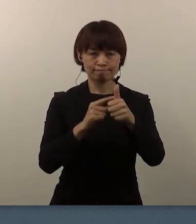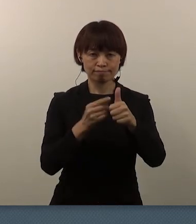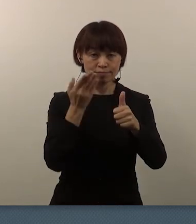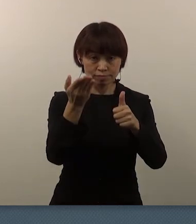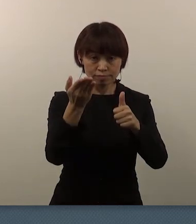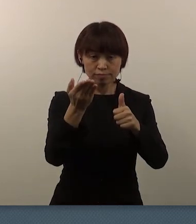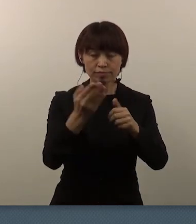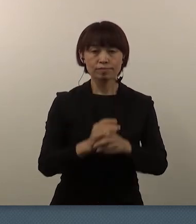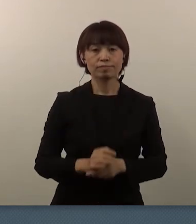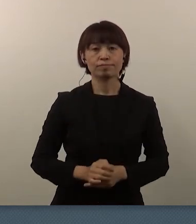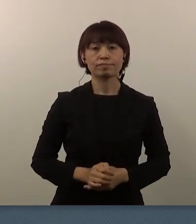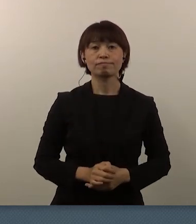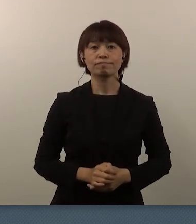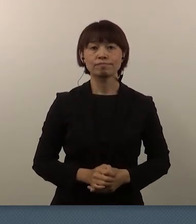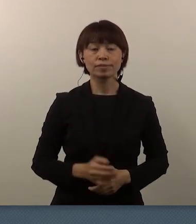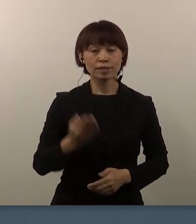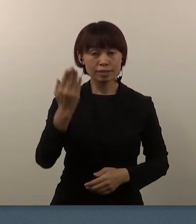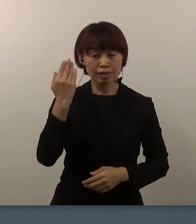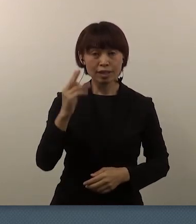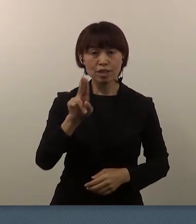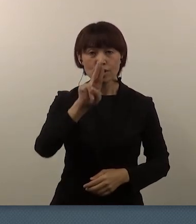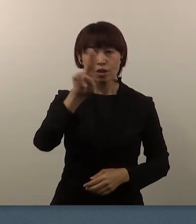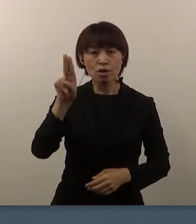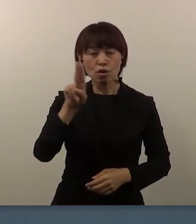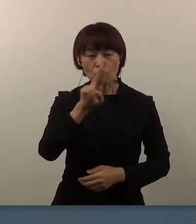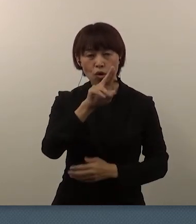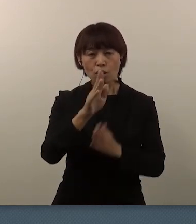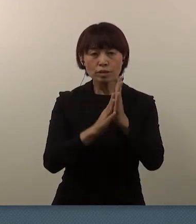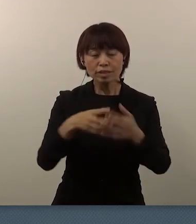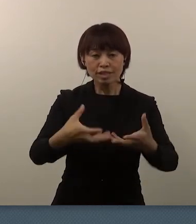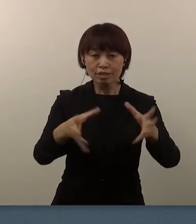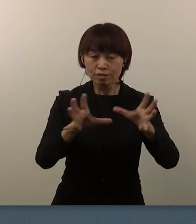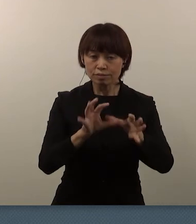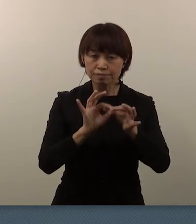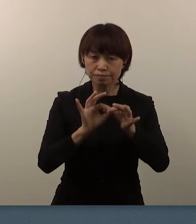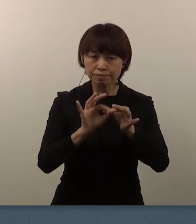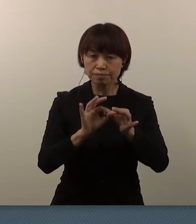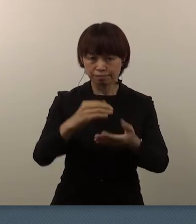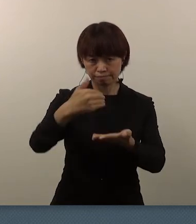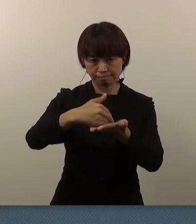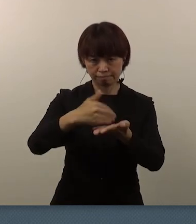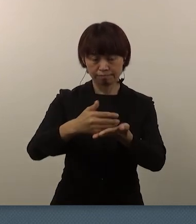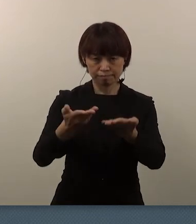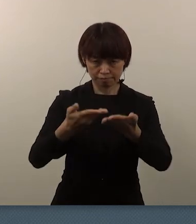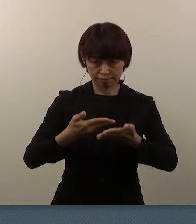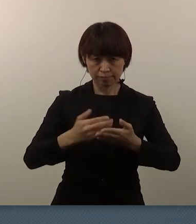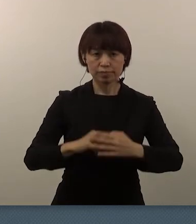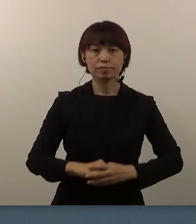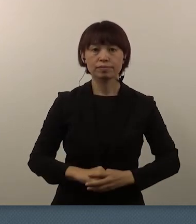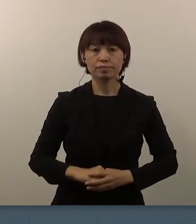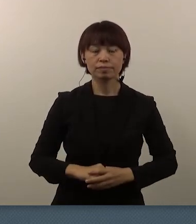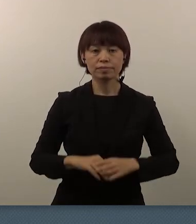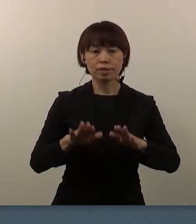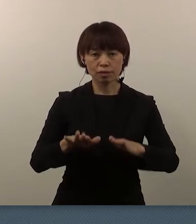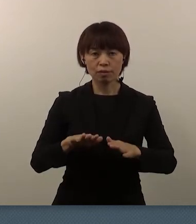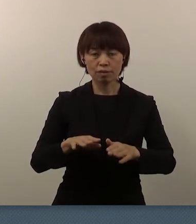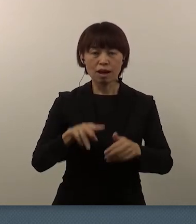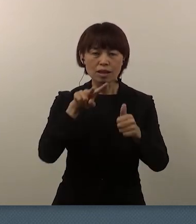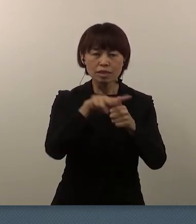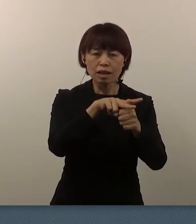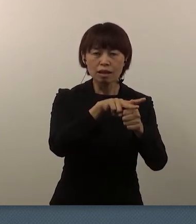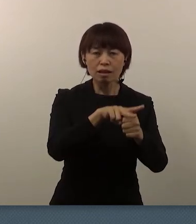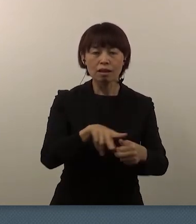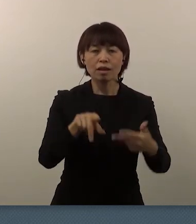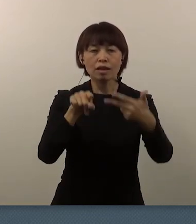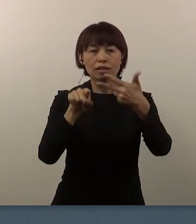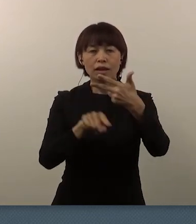先ほどオウム真理教の事件についてですね、ジャーナリスト時代のお話いただきましたが、今回死刑が7人同時に